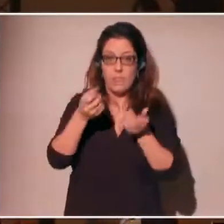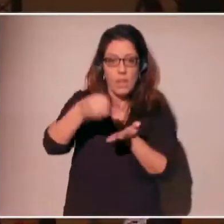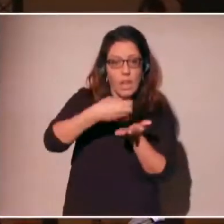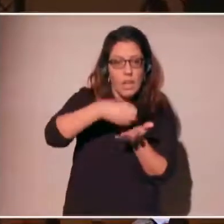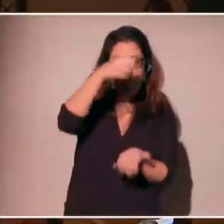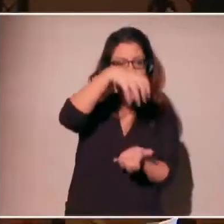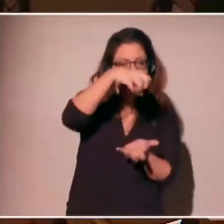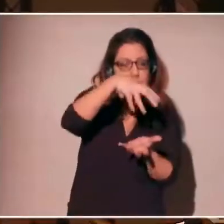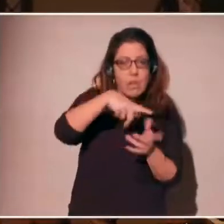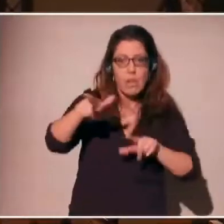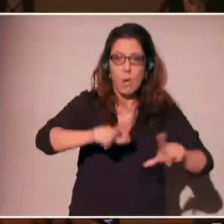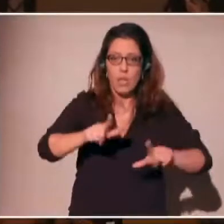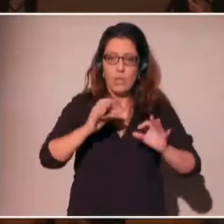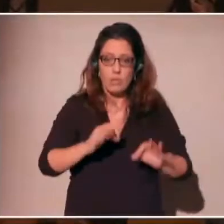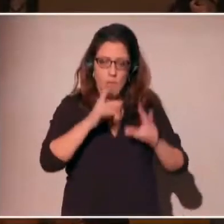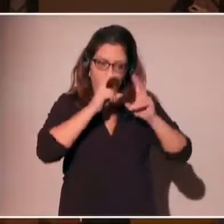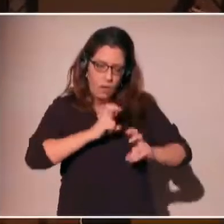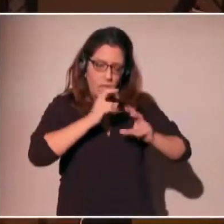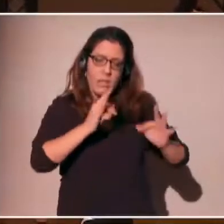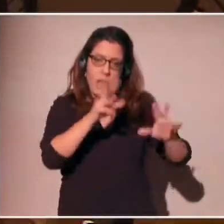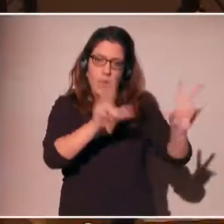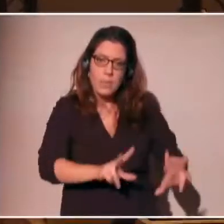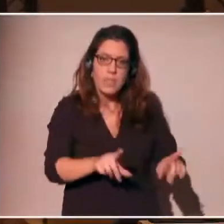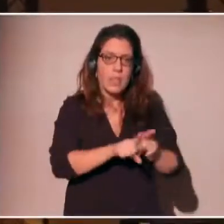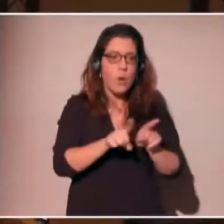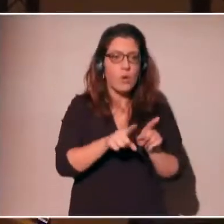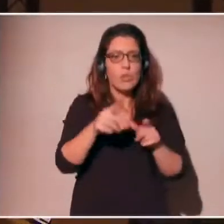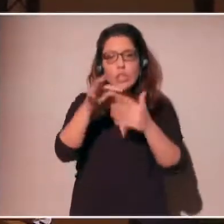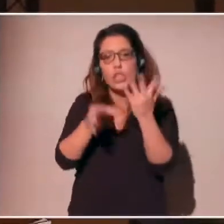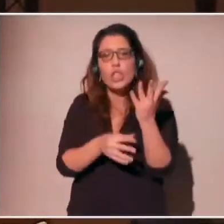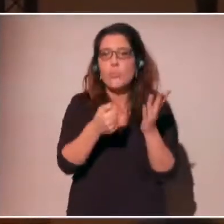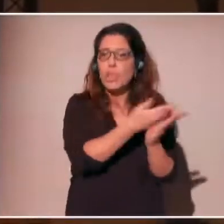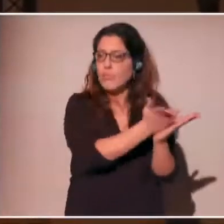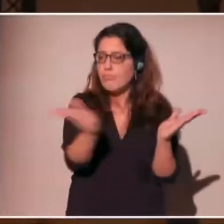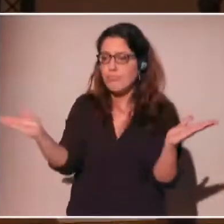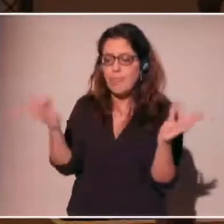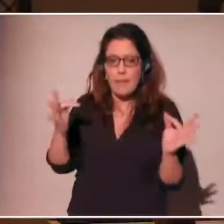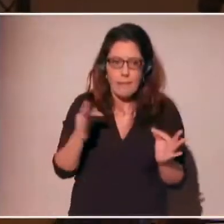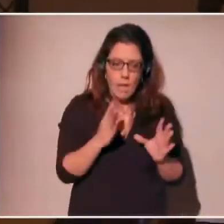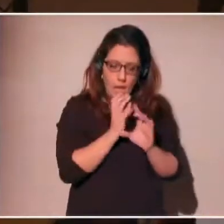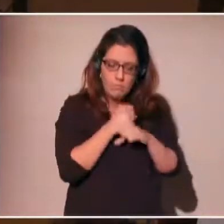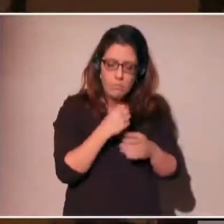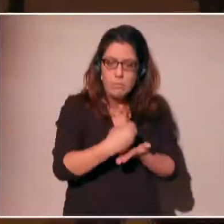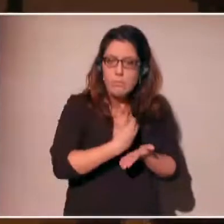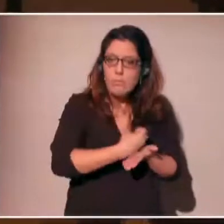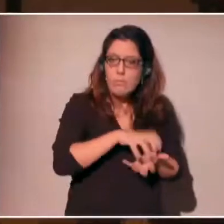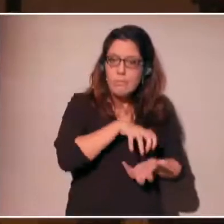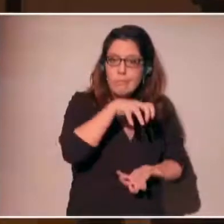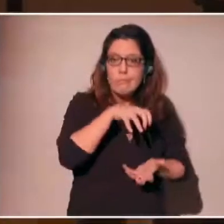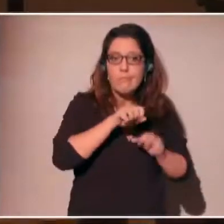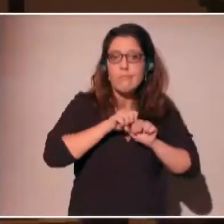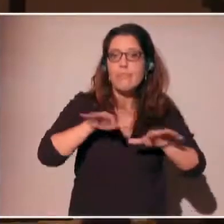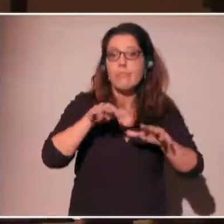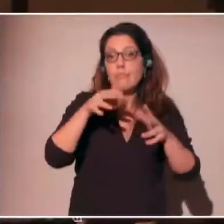mène des recherches en informatique, mais également interdisciplinaires, sur la confidentialité des données, des recherches qui sont mondialement